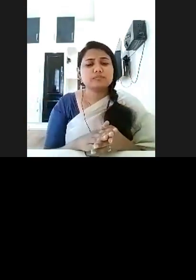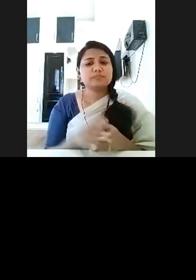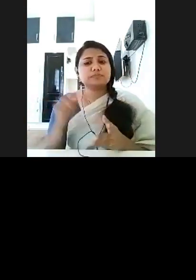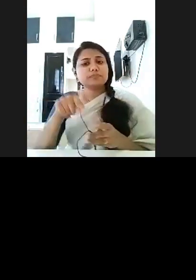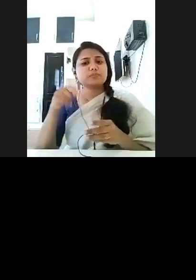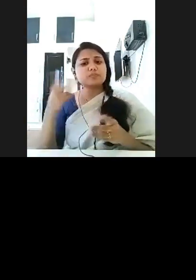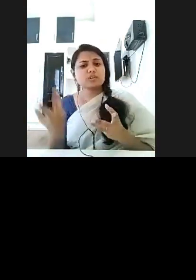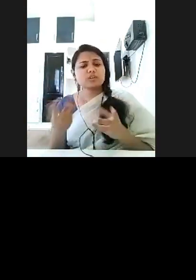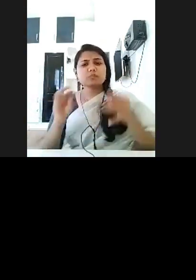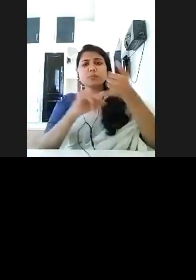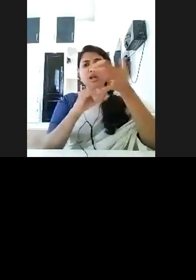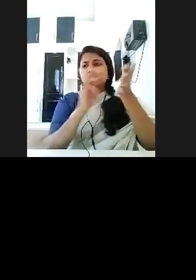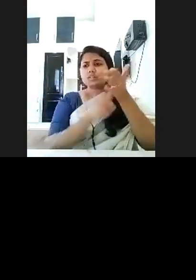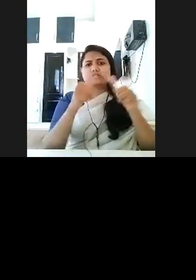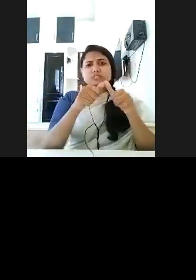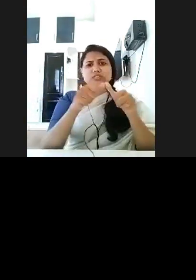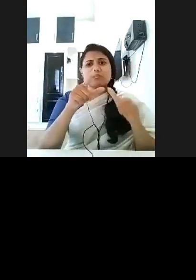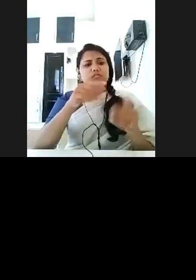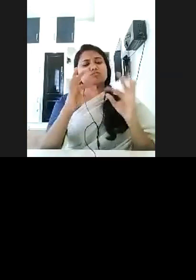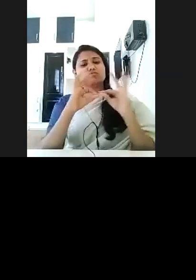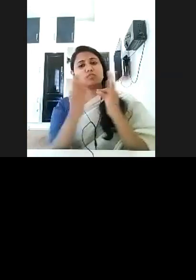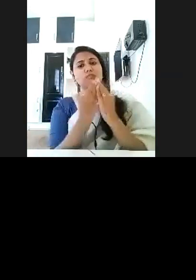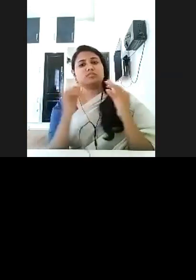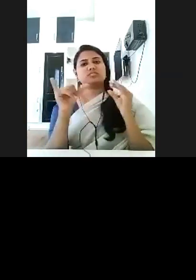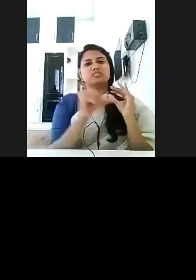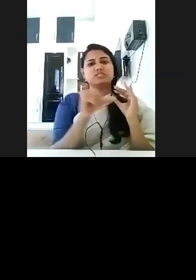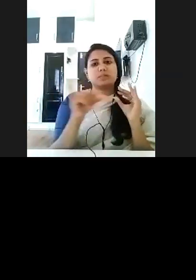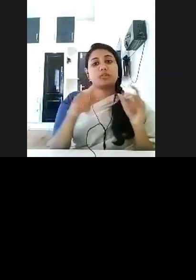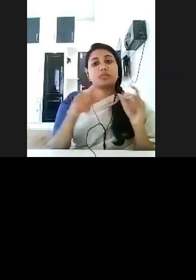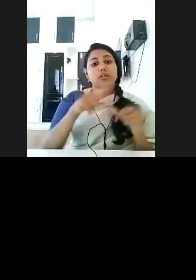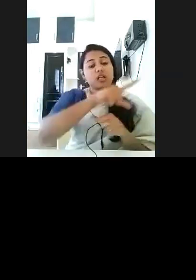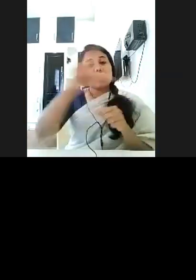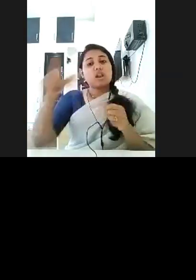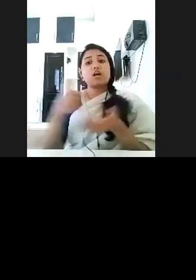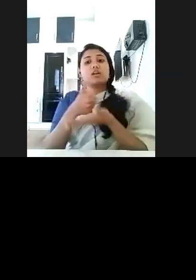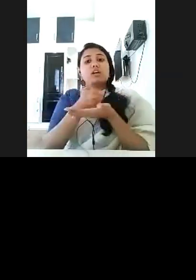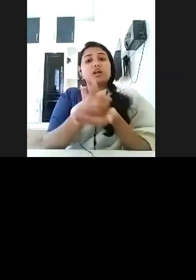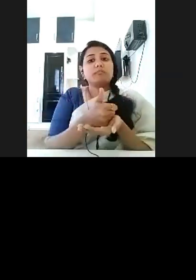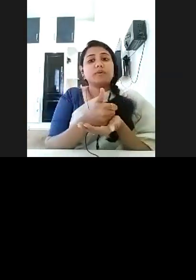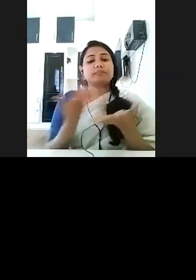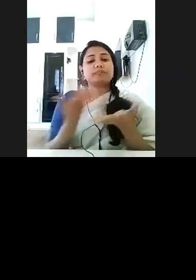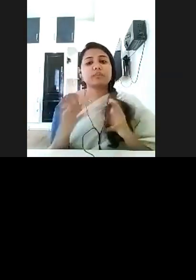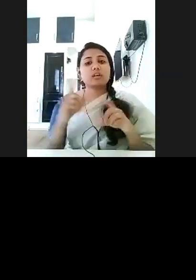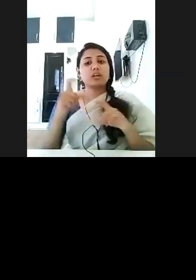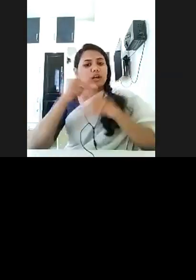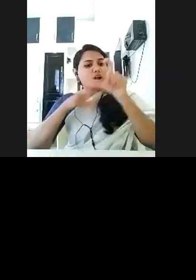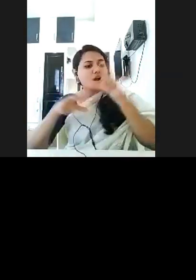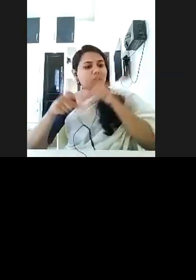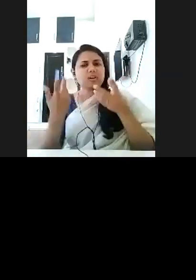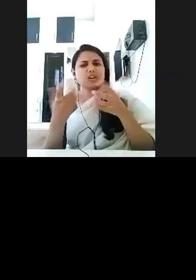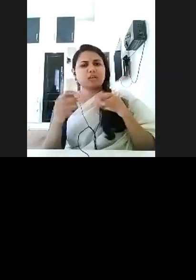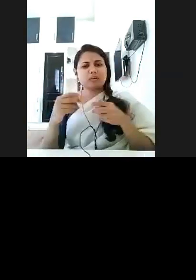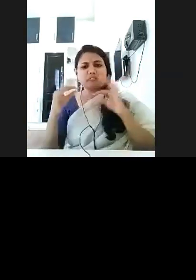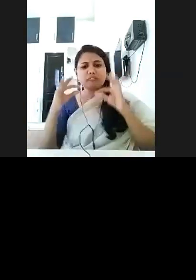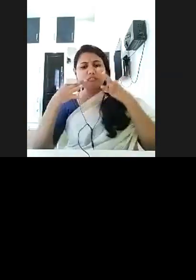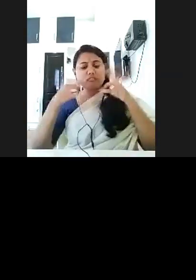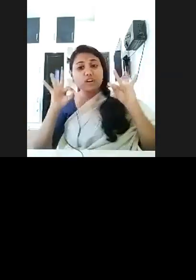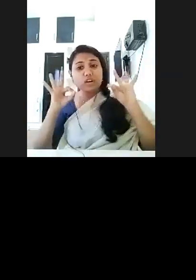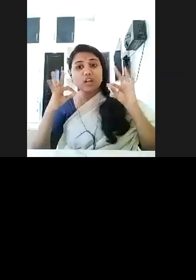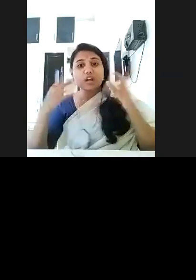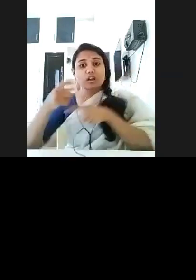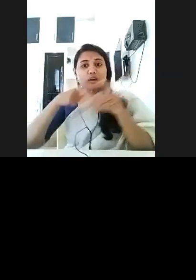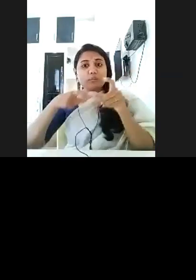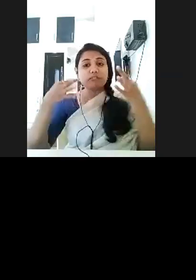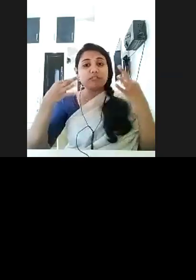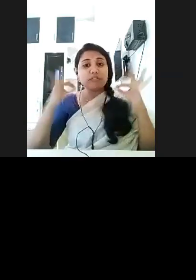SMA ഫാമിലീസും ഒരുപോലെ തന്നെയാണ്. അപ്പൊ ഇവരെ എല്ലാരെയും ഹെൽപ്പ് ചെയ്യാൻ വേണ്ടിയിട്ട് ഏത് കമ്പനിയുടെ ഏതെങ്കിലും രീതിയിൽ ഫ്രീ ആയിട്ട് ഒരു പ്രോഗ്രാം വരുമ്പോൾ